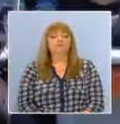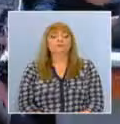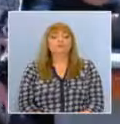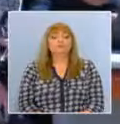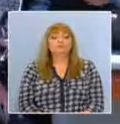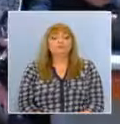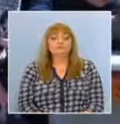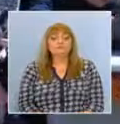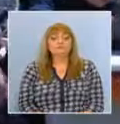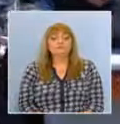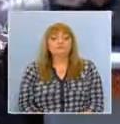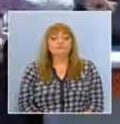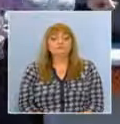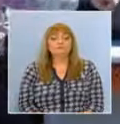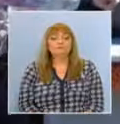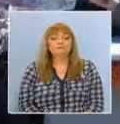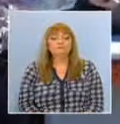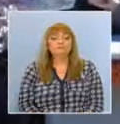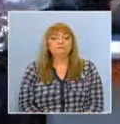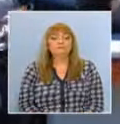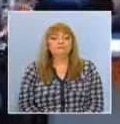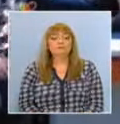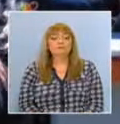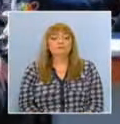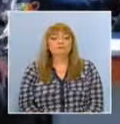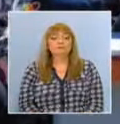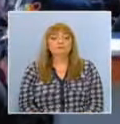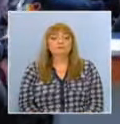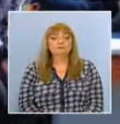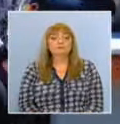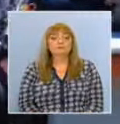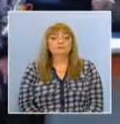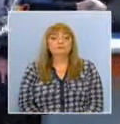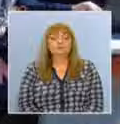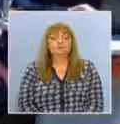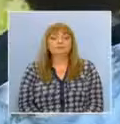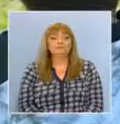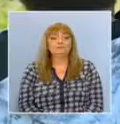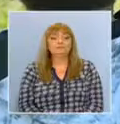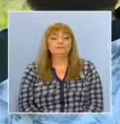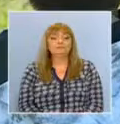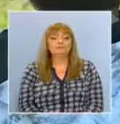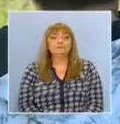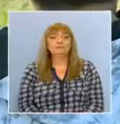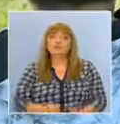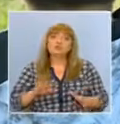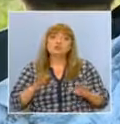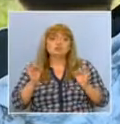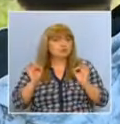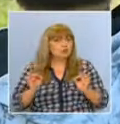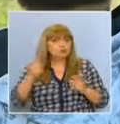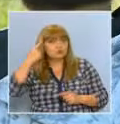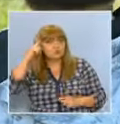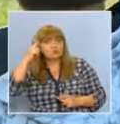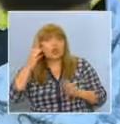Така ли беше? На вас шестица трябваше ли ви? Май не, на вас не. Дайте им петица. Сигурно се чудите в